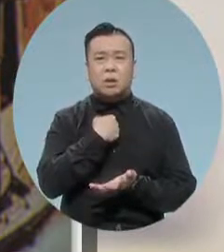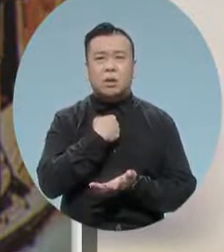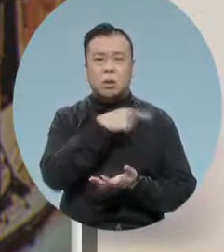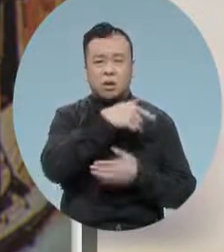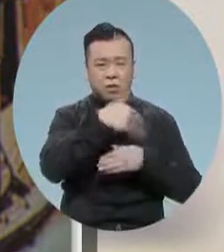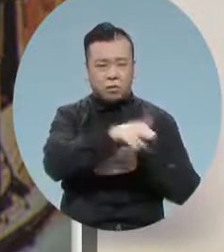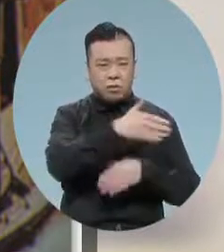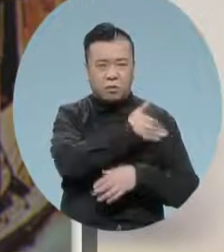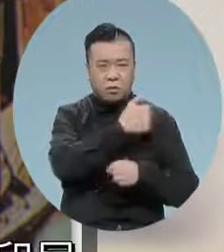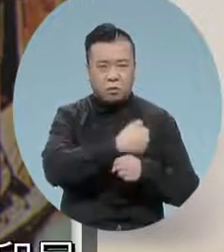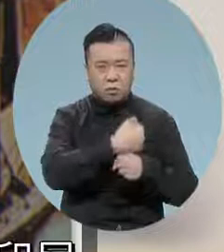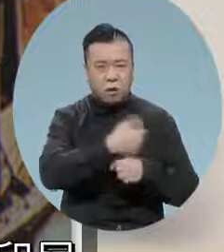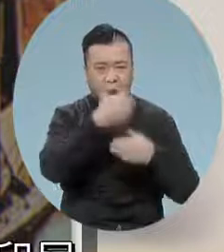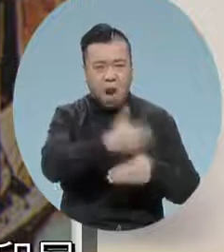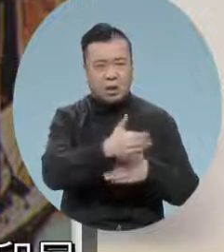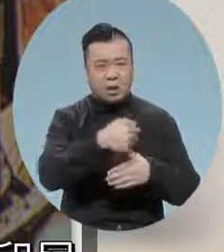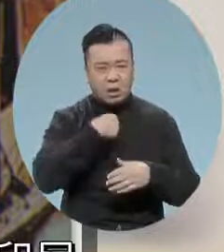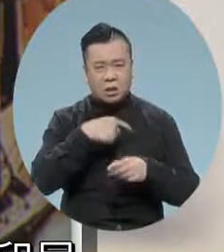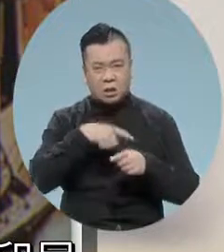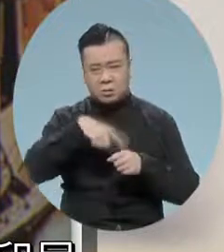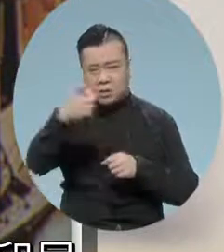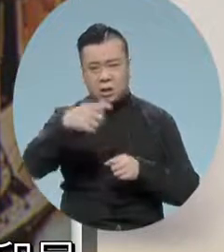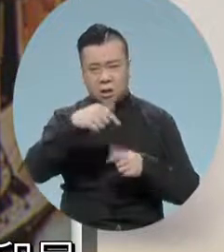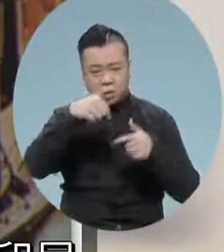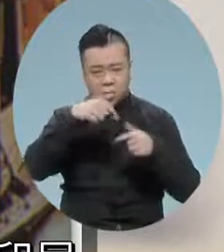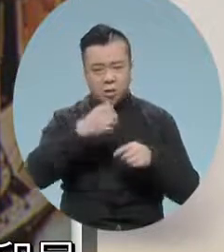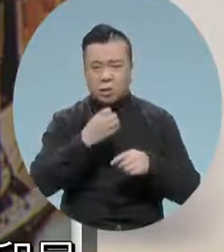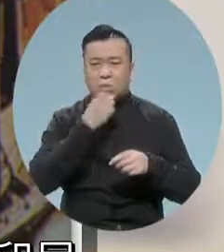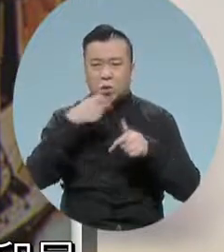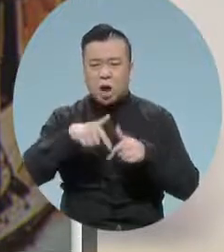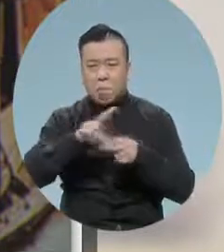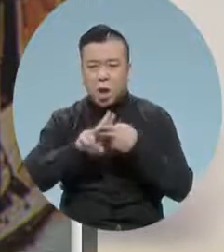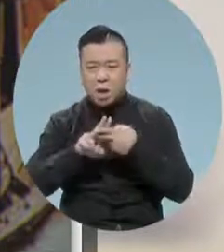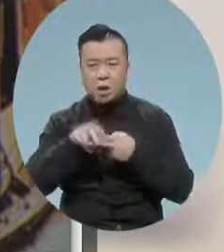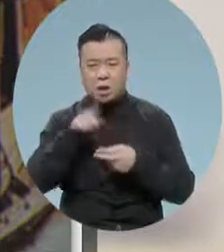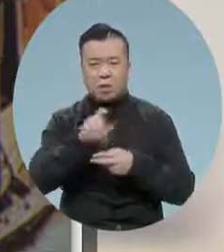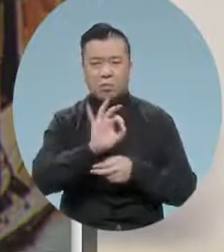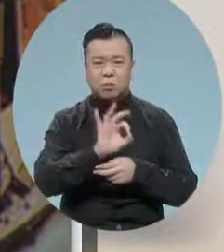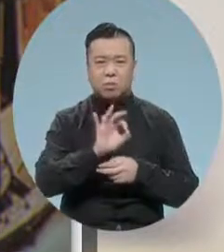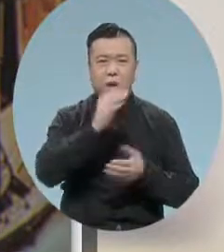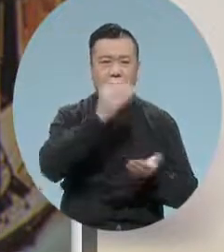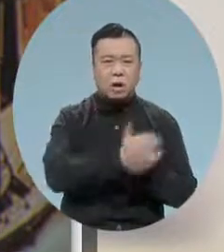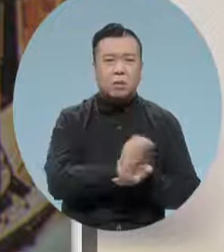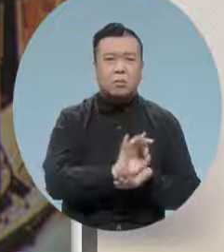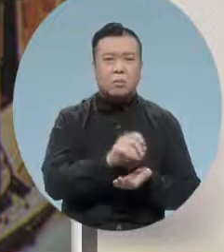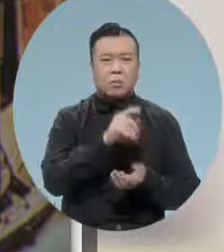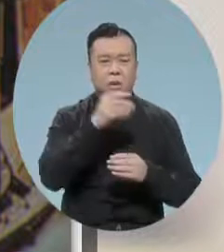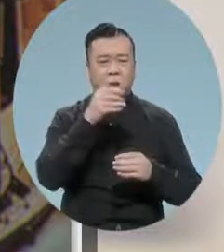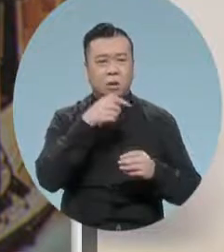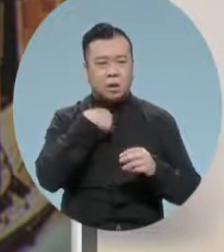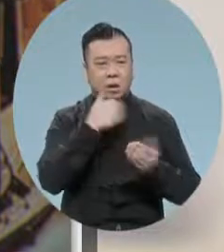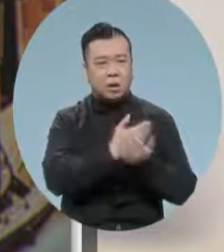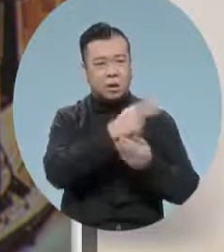外佣嘅來源地咧限死於係東南亞國家，例如菲律賓、印尼，而係完完全全咧係禁